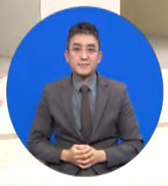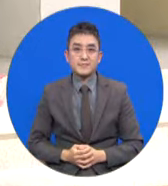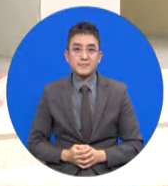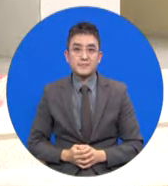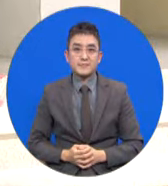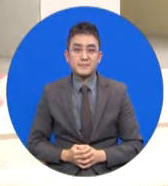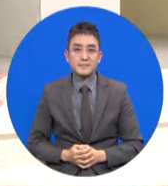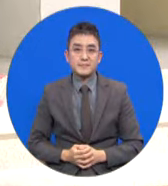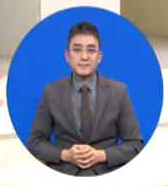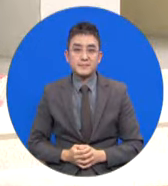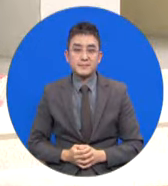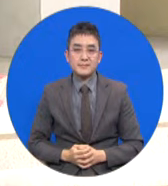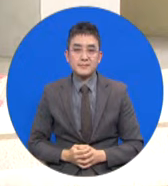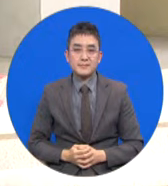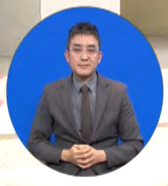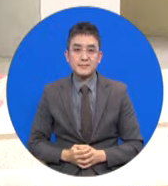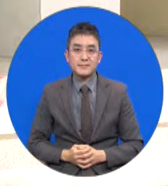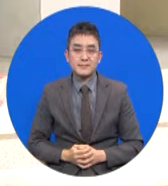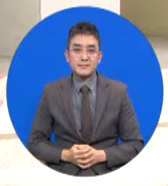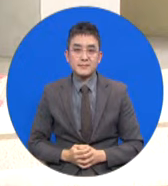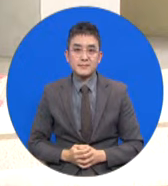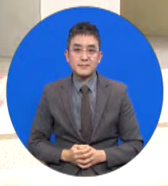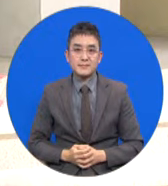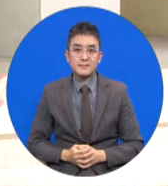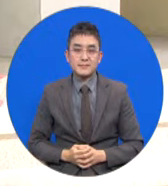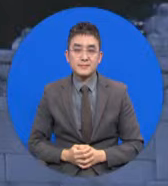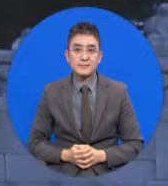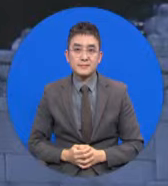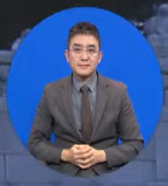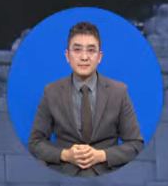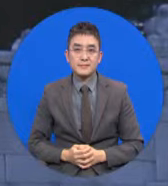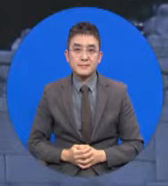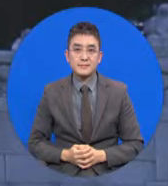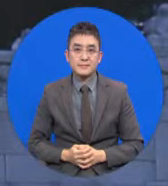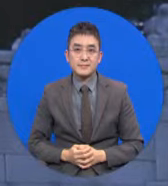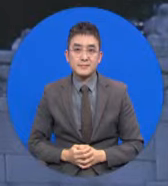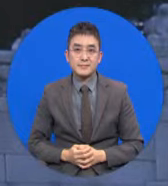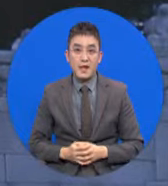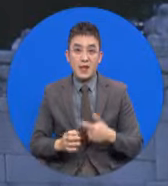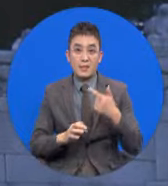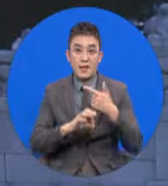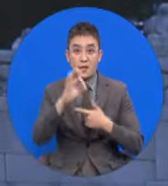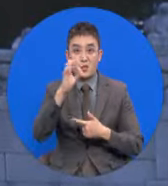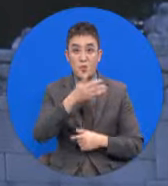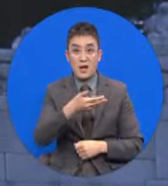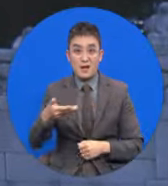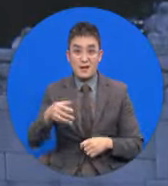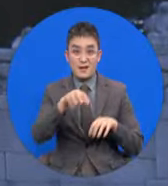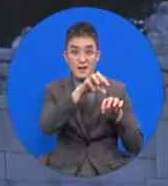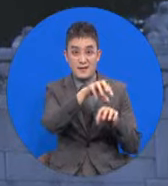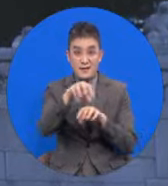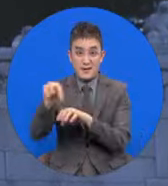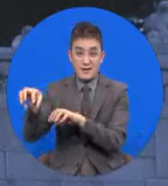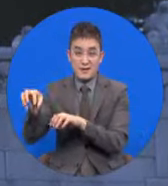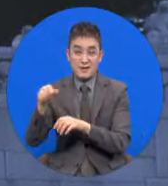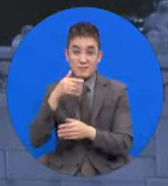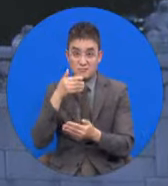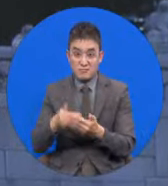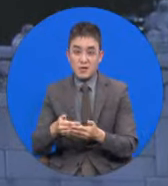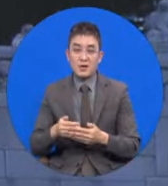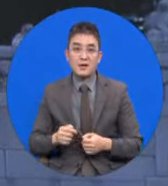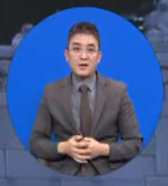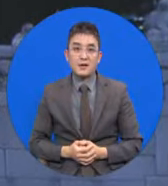경삼 양산을 투표소에서 전해드렸습니다. 이 낙동강 벨트 중에 이 양산을 같은 경우는 김영주 의원님, 김두관 네. 후보와